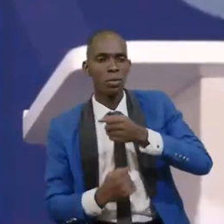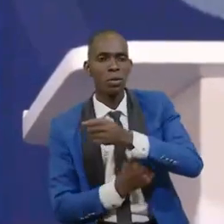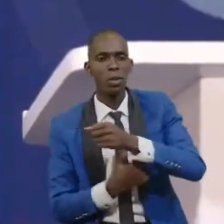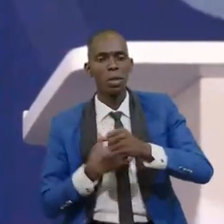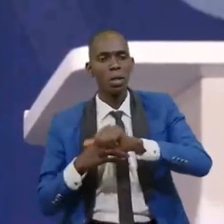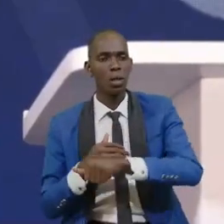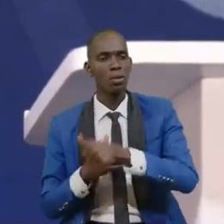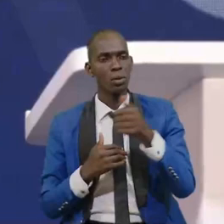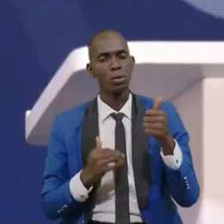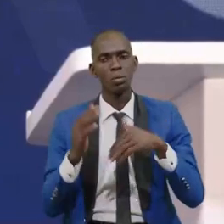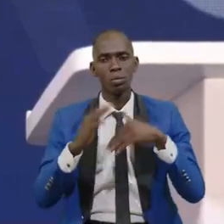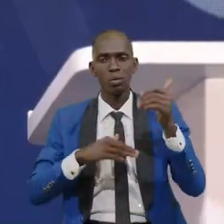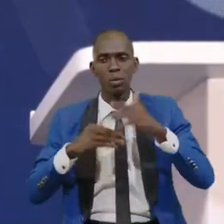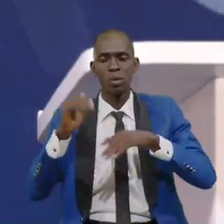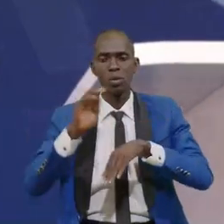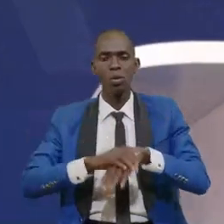bâti dessus.